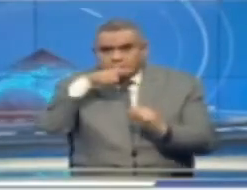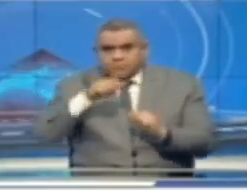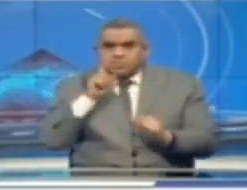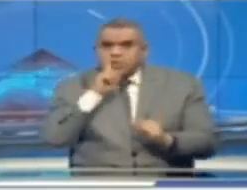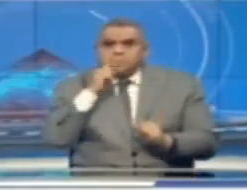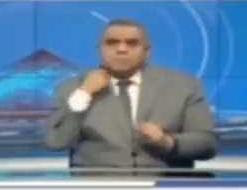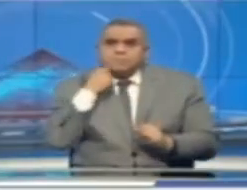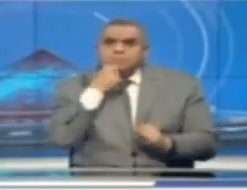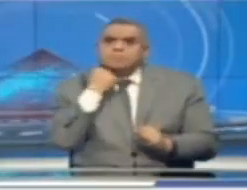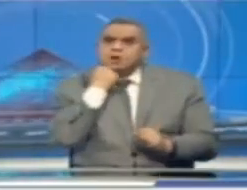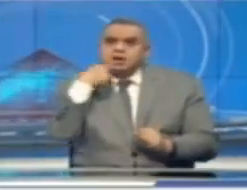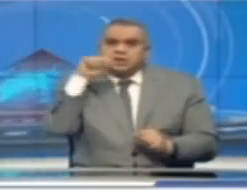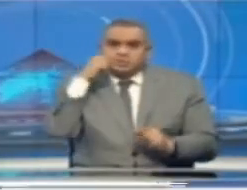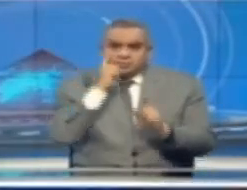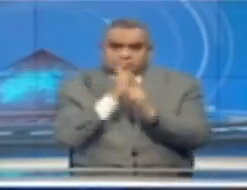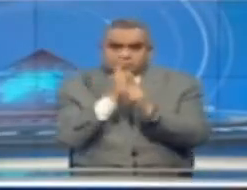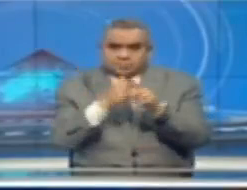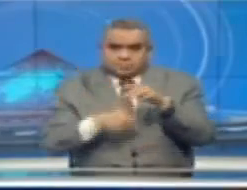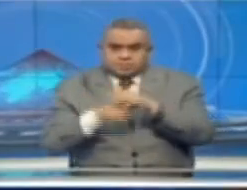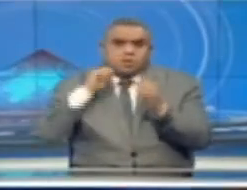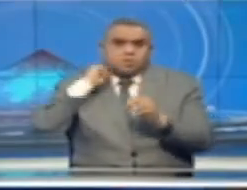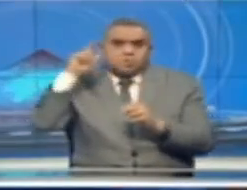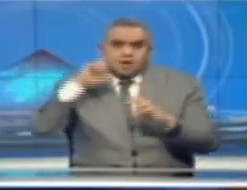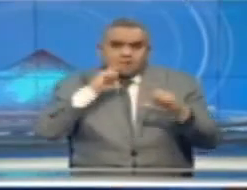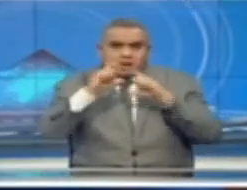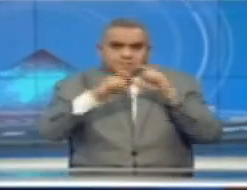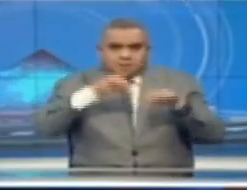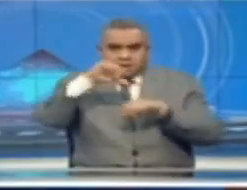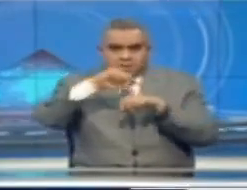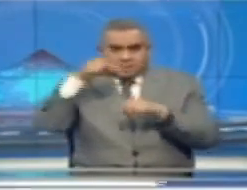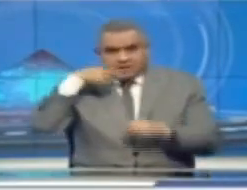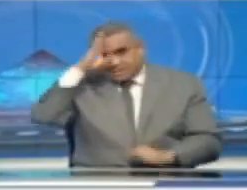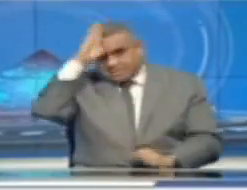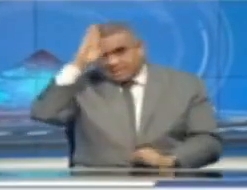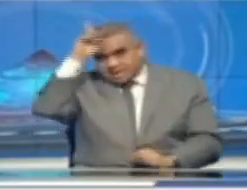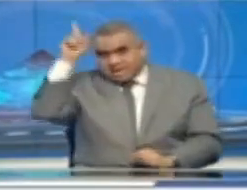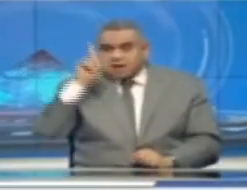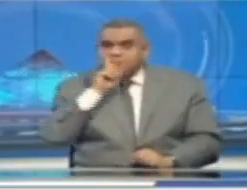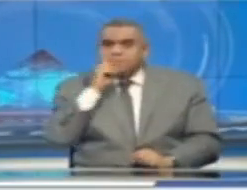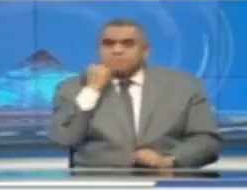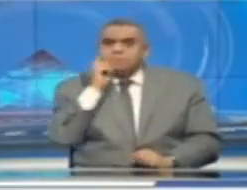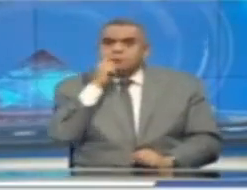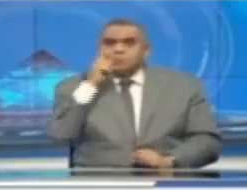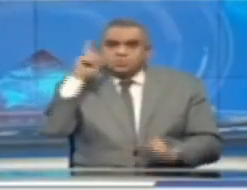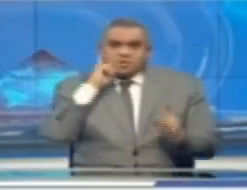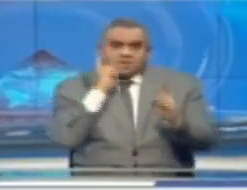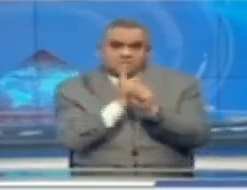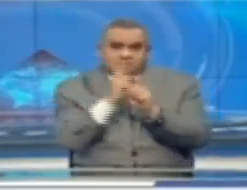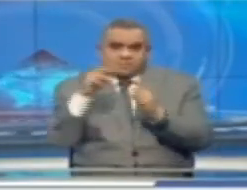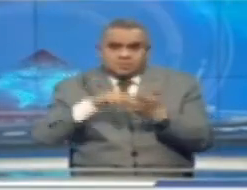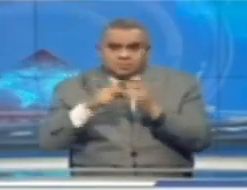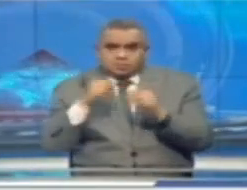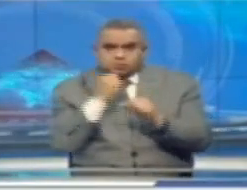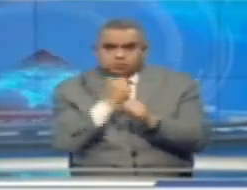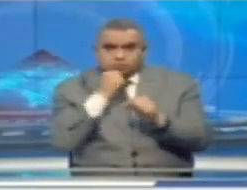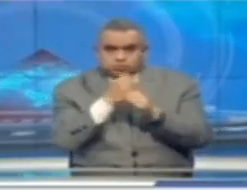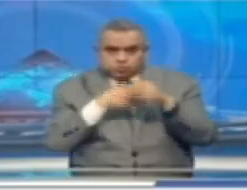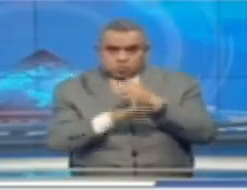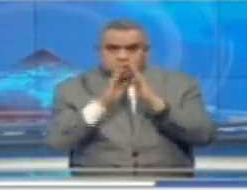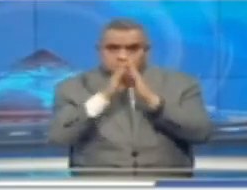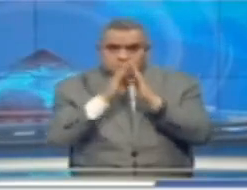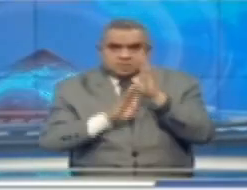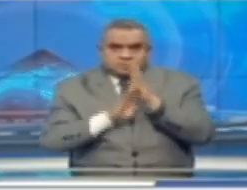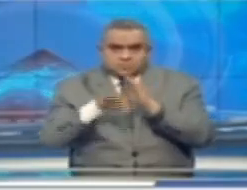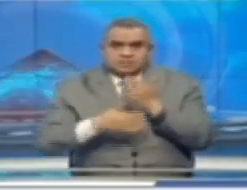وأضاف معيط خلال لقائه محافظ البنك المركزي العراقي مصطفى غالب أن بيئة الأعمال في مصر أصبحت